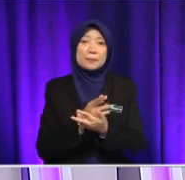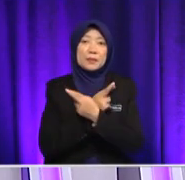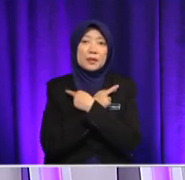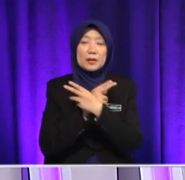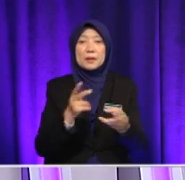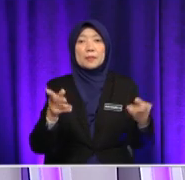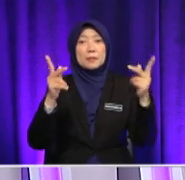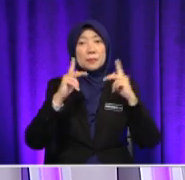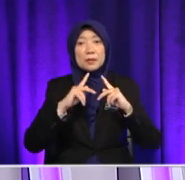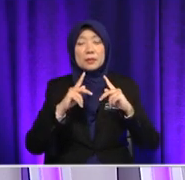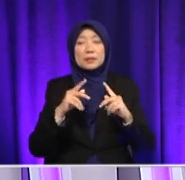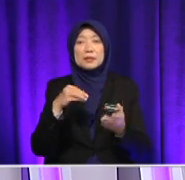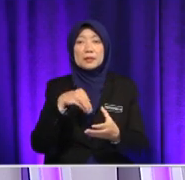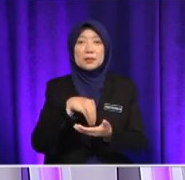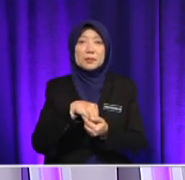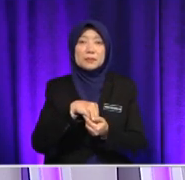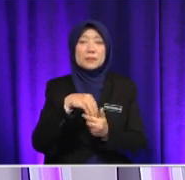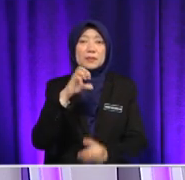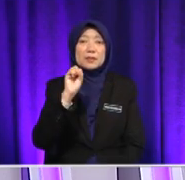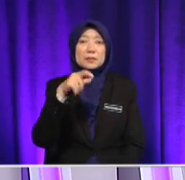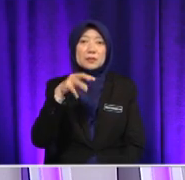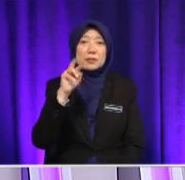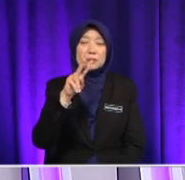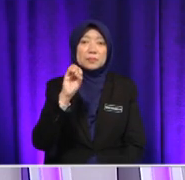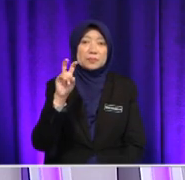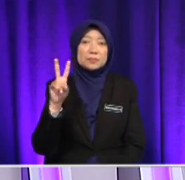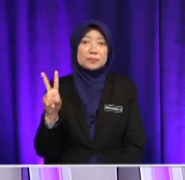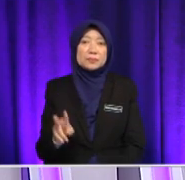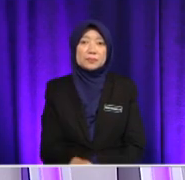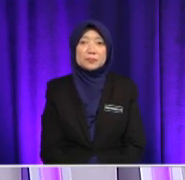kita akan kembali dalam sukses SBM 2022